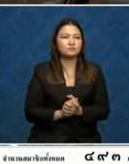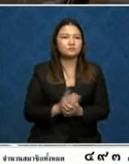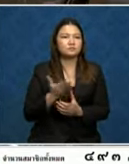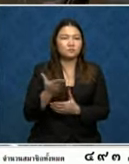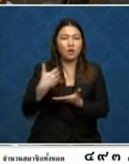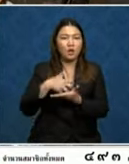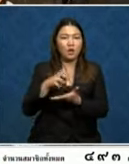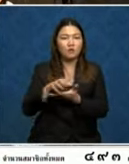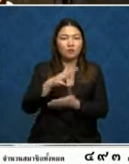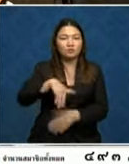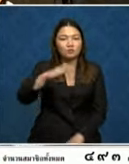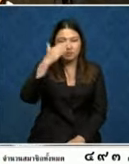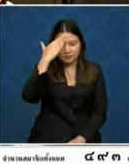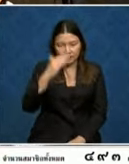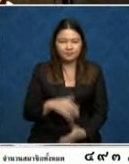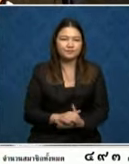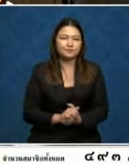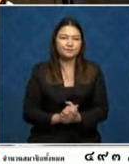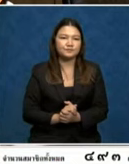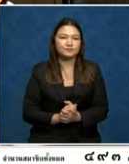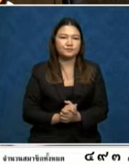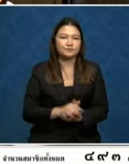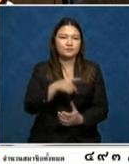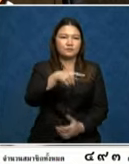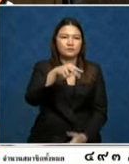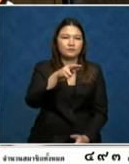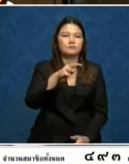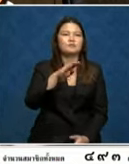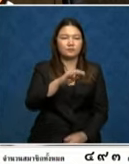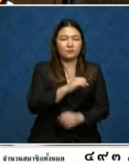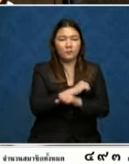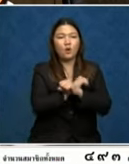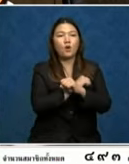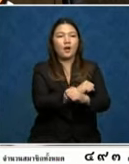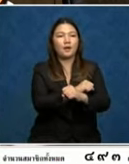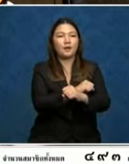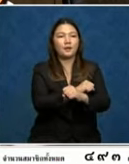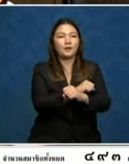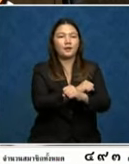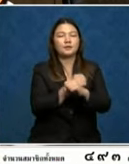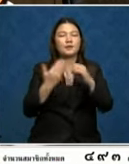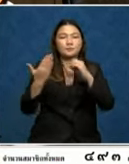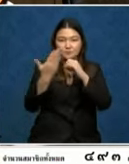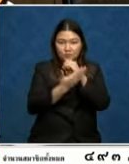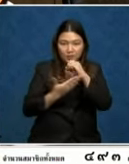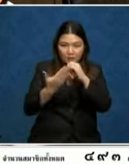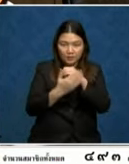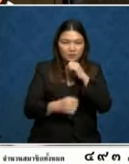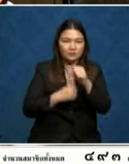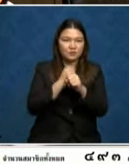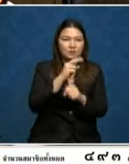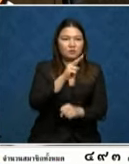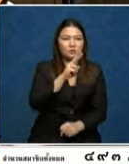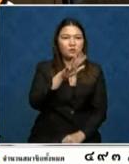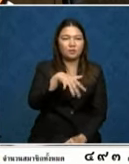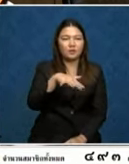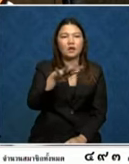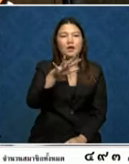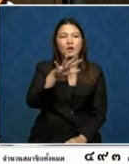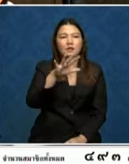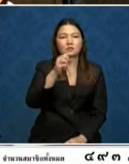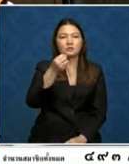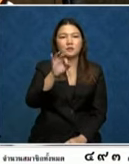้เวราสันิดหนึครับพรบอร์ป้องกันและปราบปรบยานเสบติด พ.ส. 25